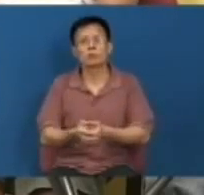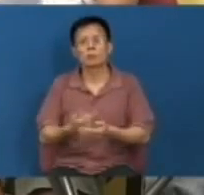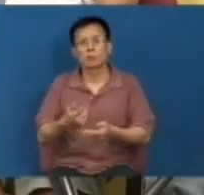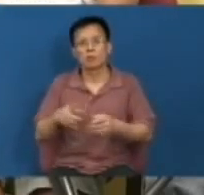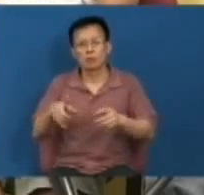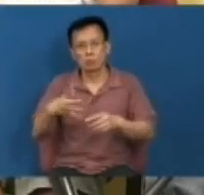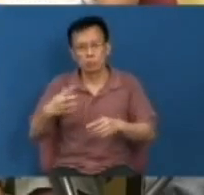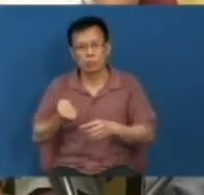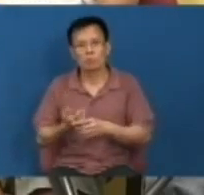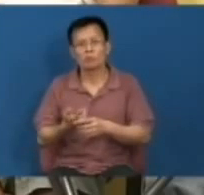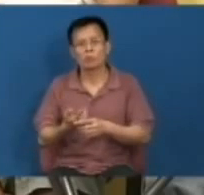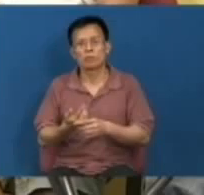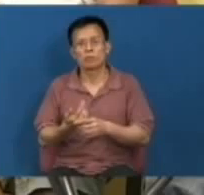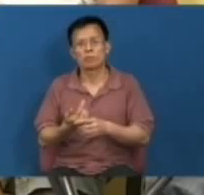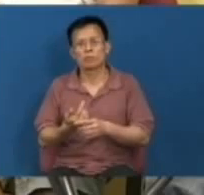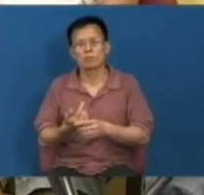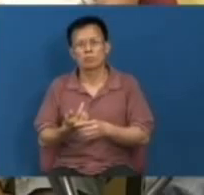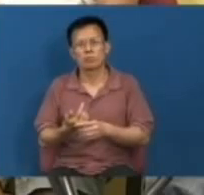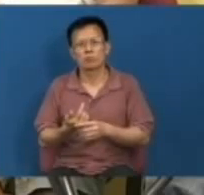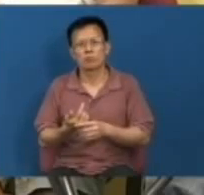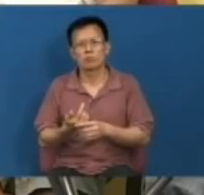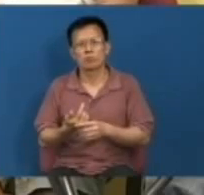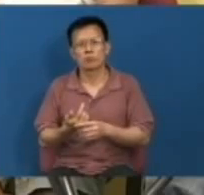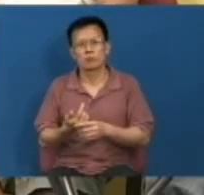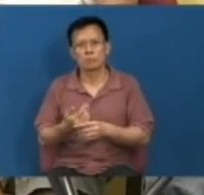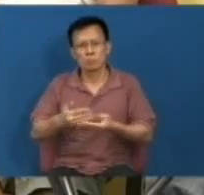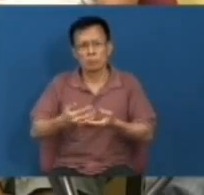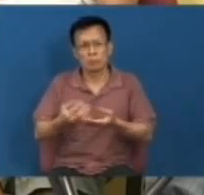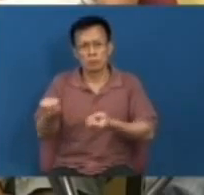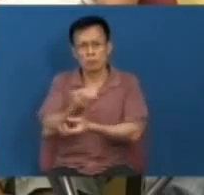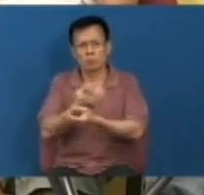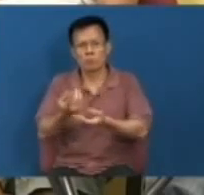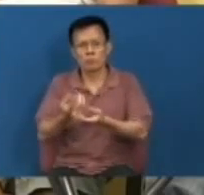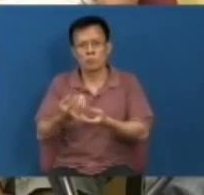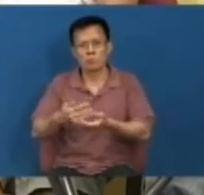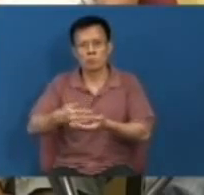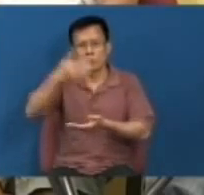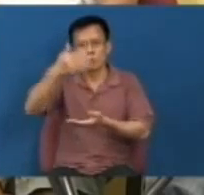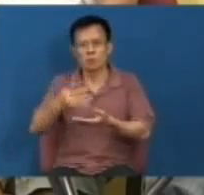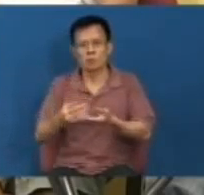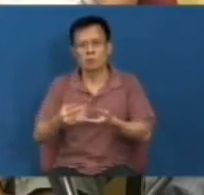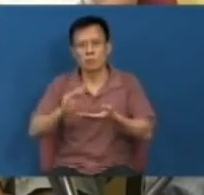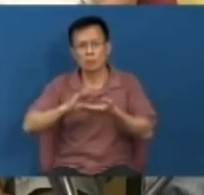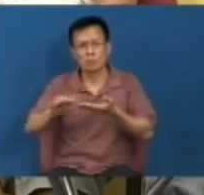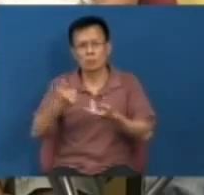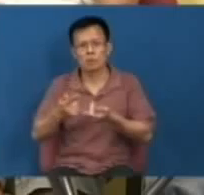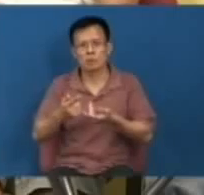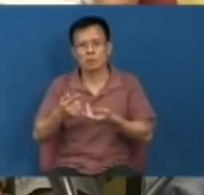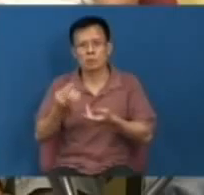個咩牙院啊，青型牙院，九年半嘅，作為係一